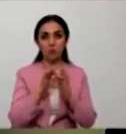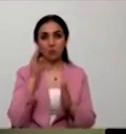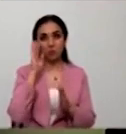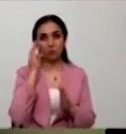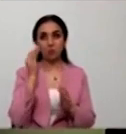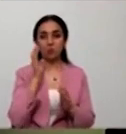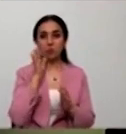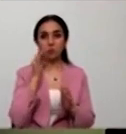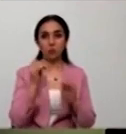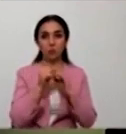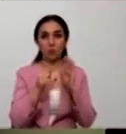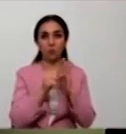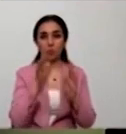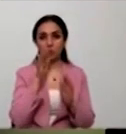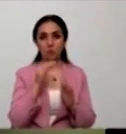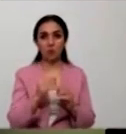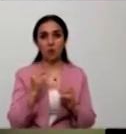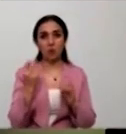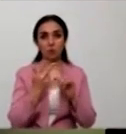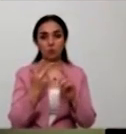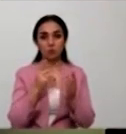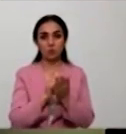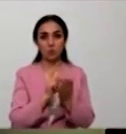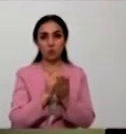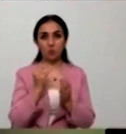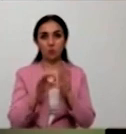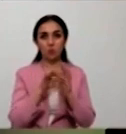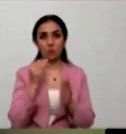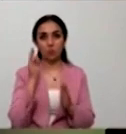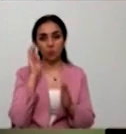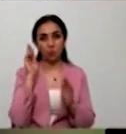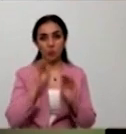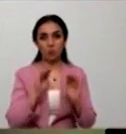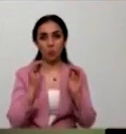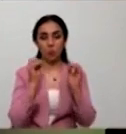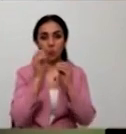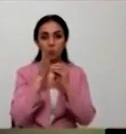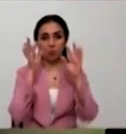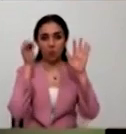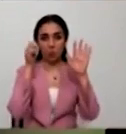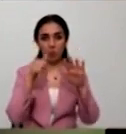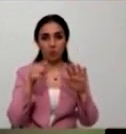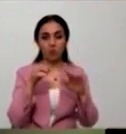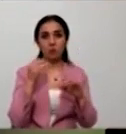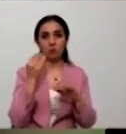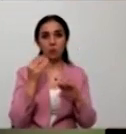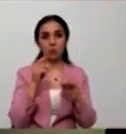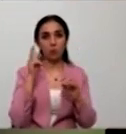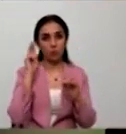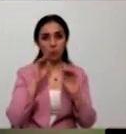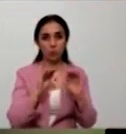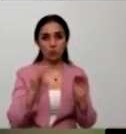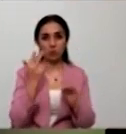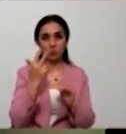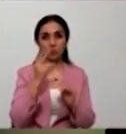o'quvchining yoshi 16 da. Uchinchi shart, tanlagan o'quvchi 15 oylik. hamda 4-chi shart bu o'quvchining